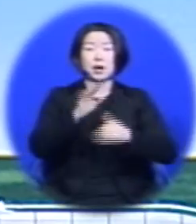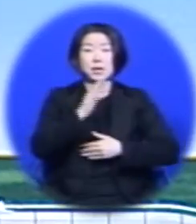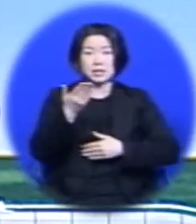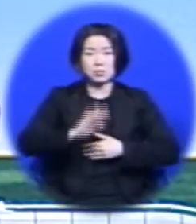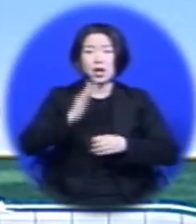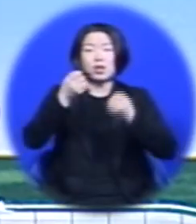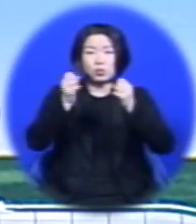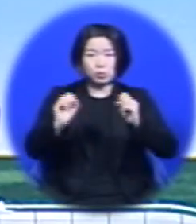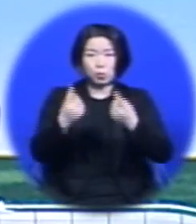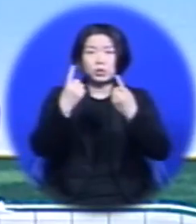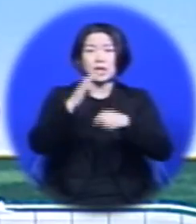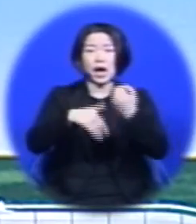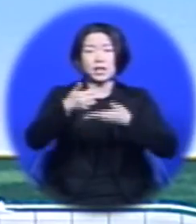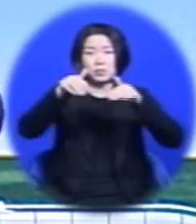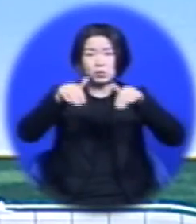종입니다